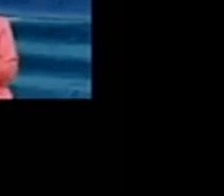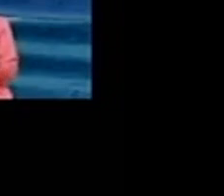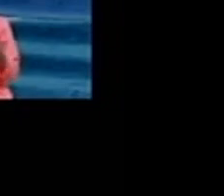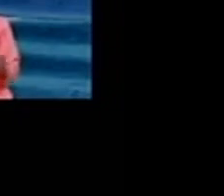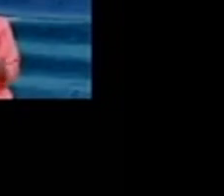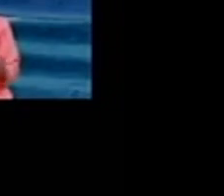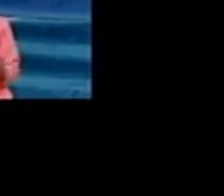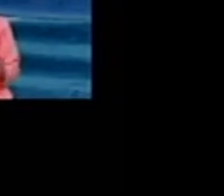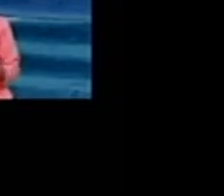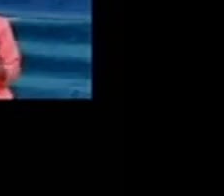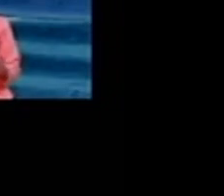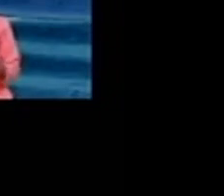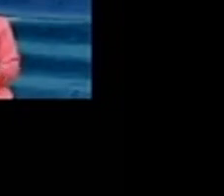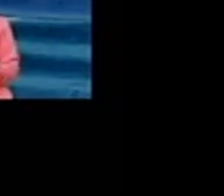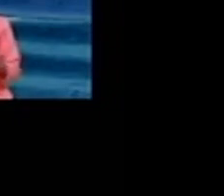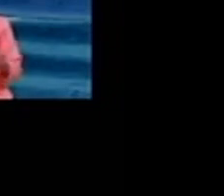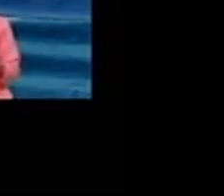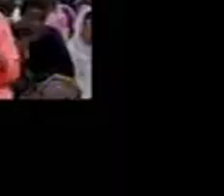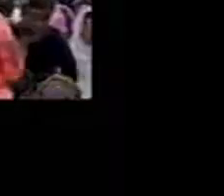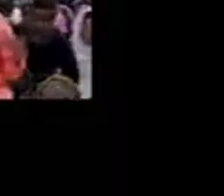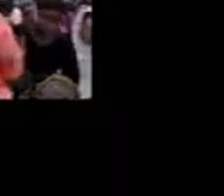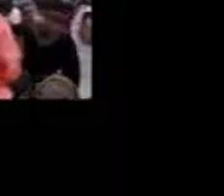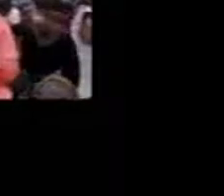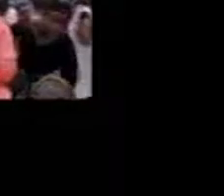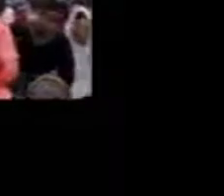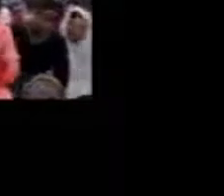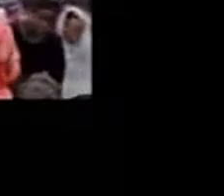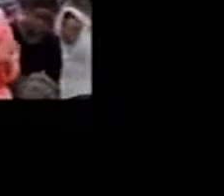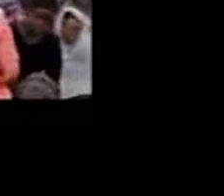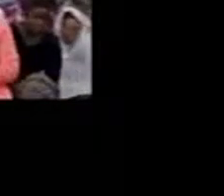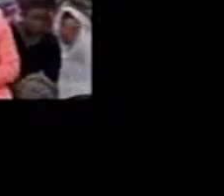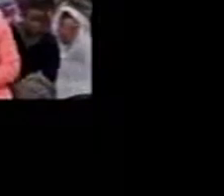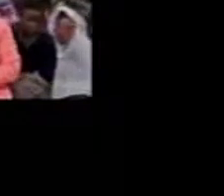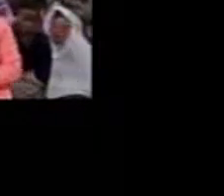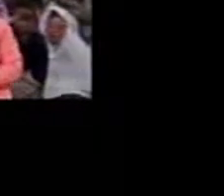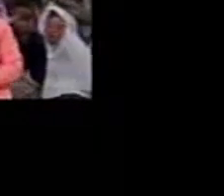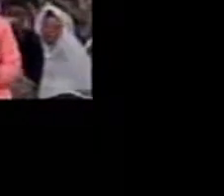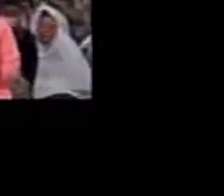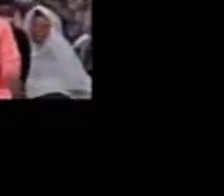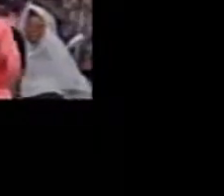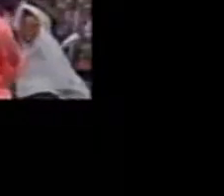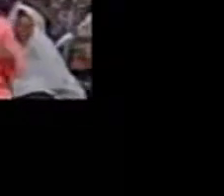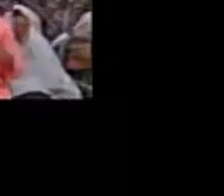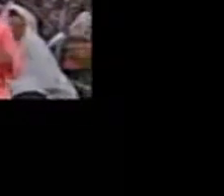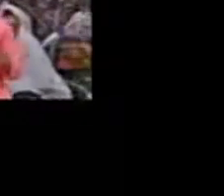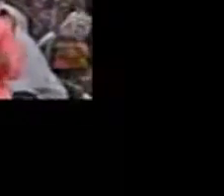the Lord. Your own pain will disappear.